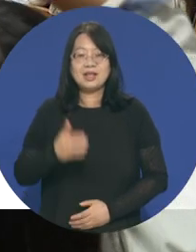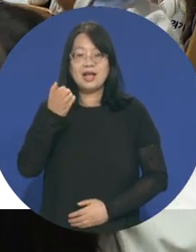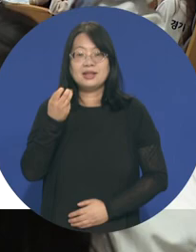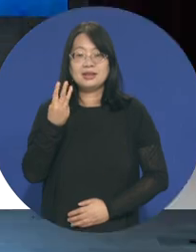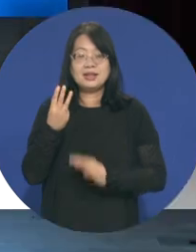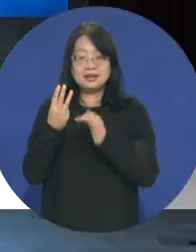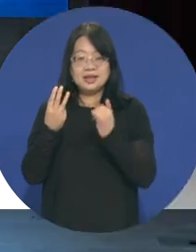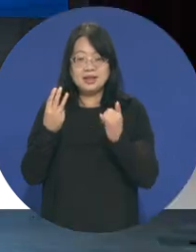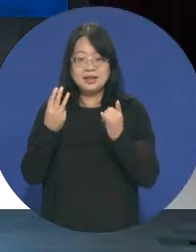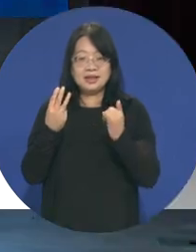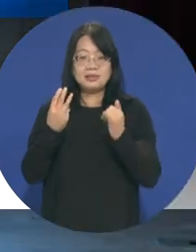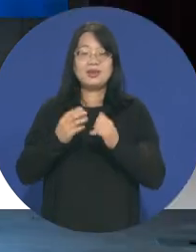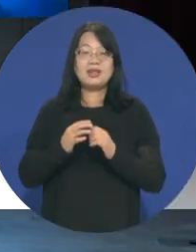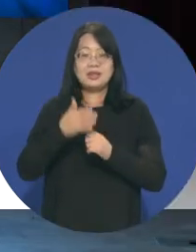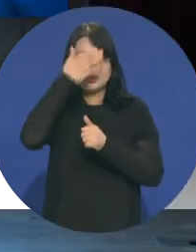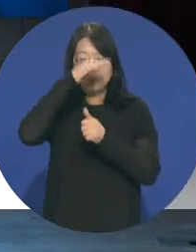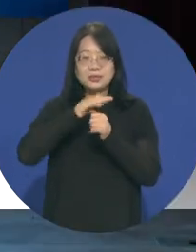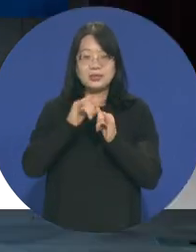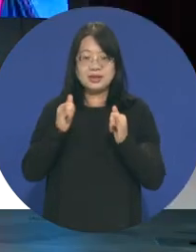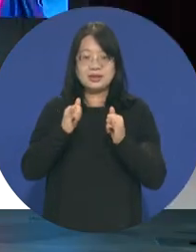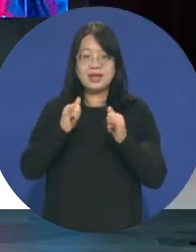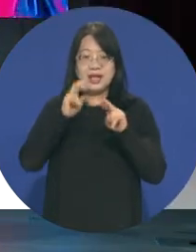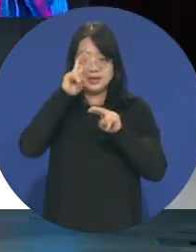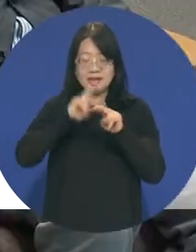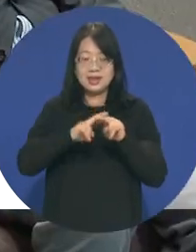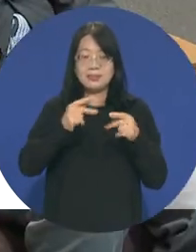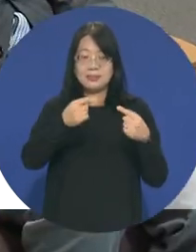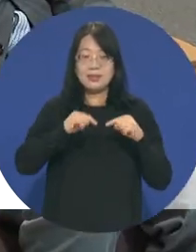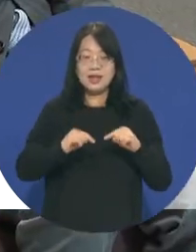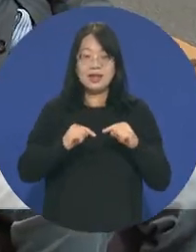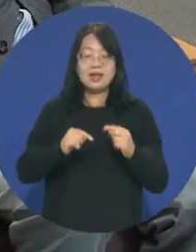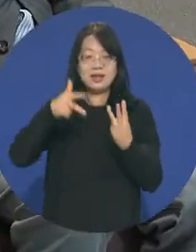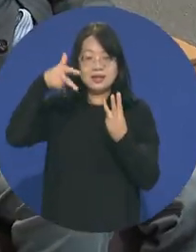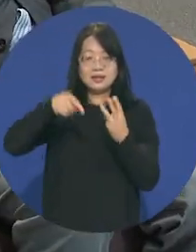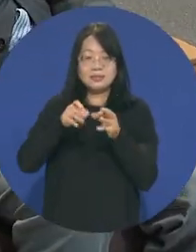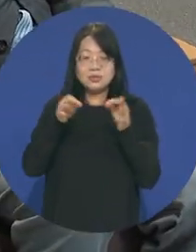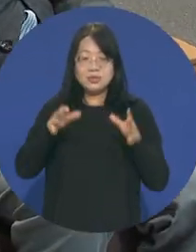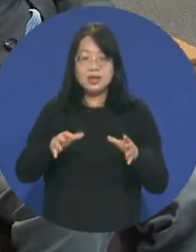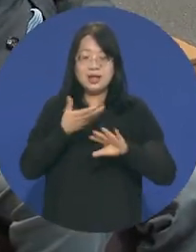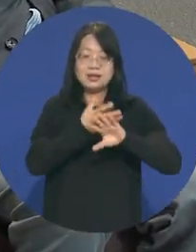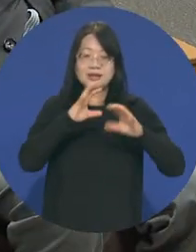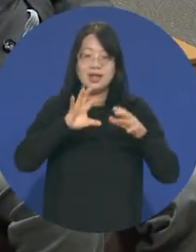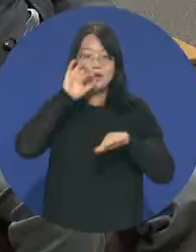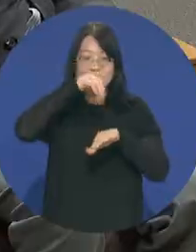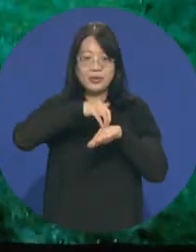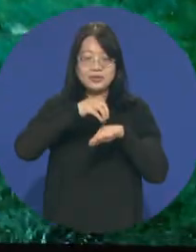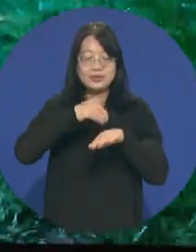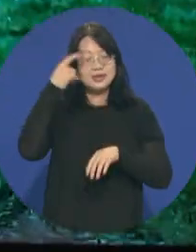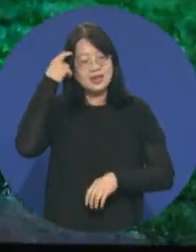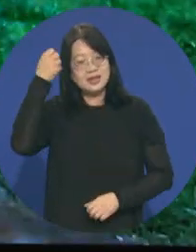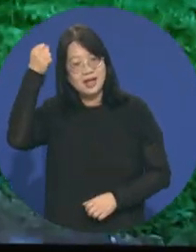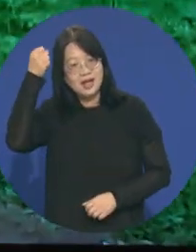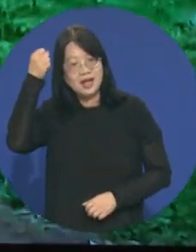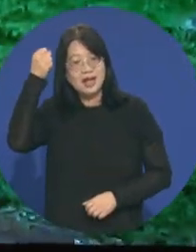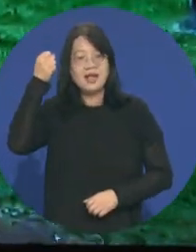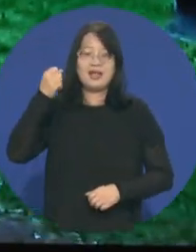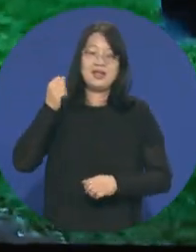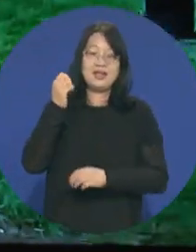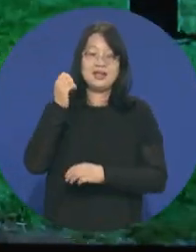93명의 사다리 팀즈들이 한자리에 모였습니다. 지난 3주간의 해외 연수 경험을 되새기고 추억을 나누는